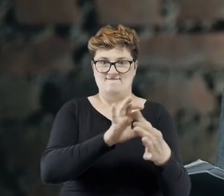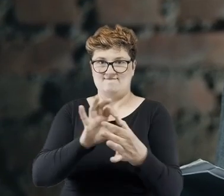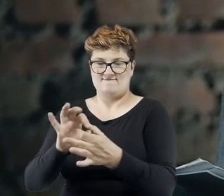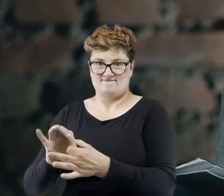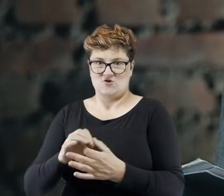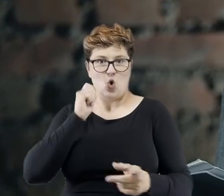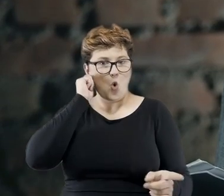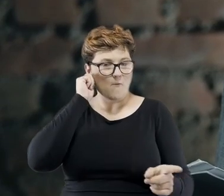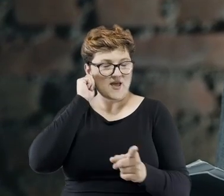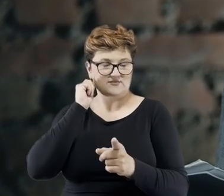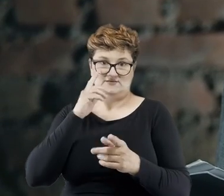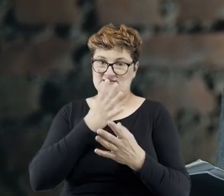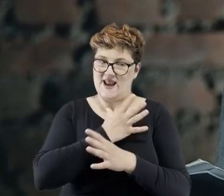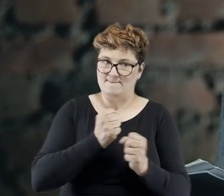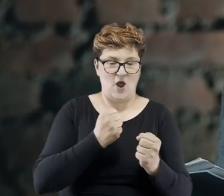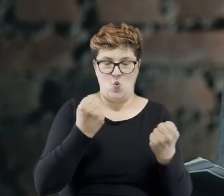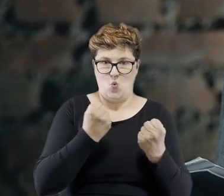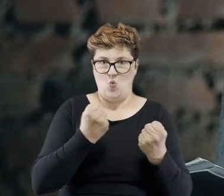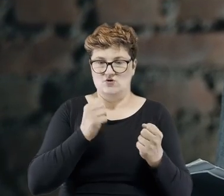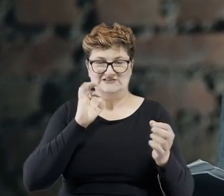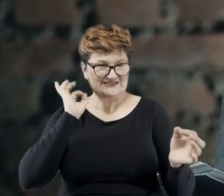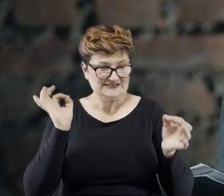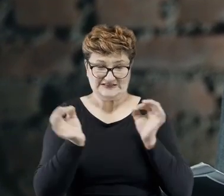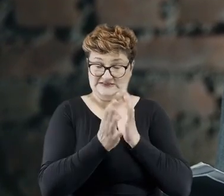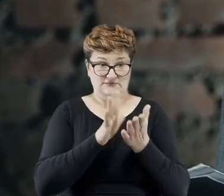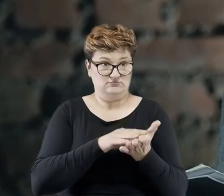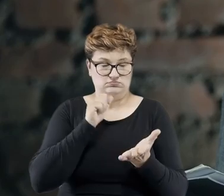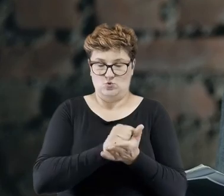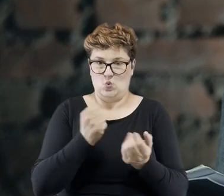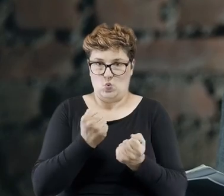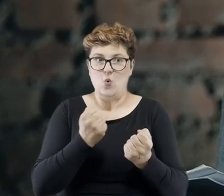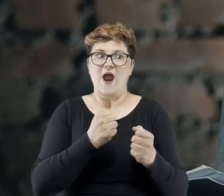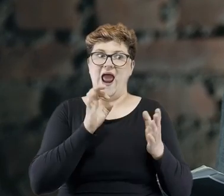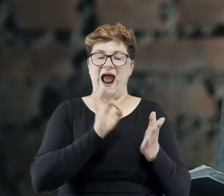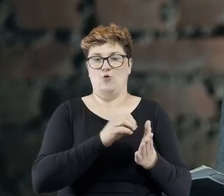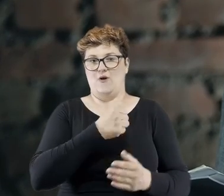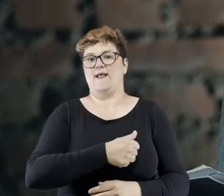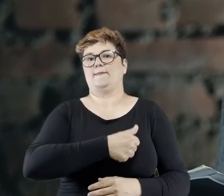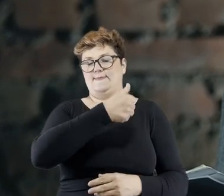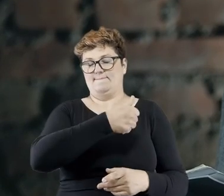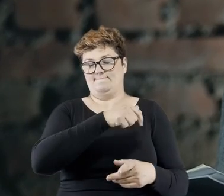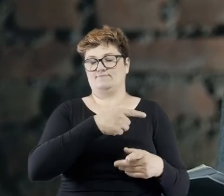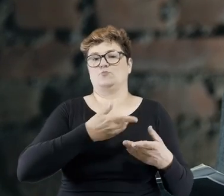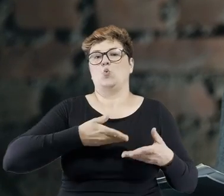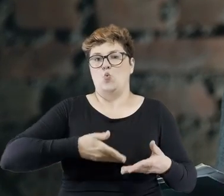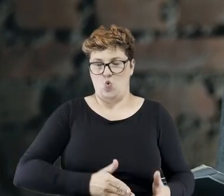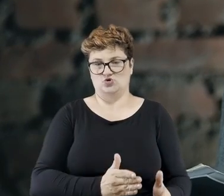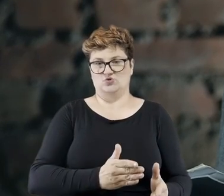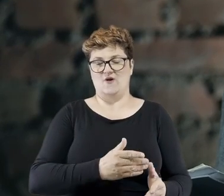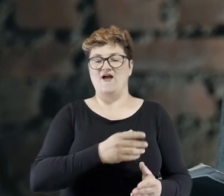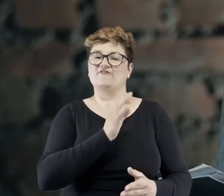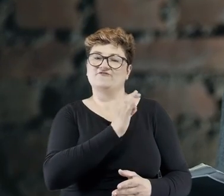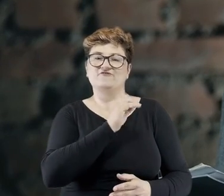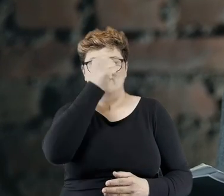skandalicznych związkach. I z jednego z nich narodziła się Stanisława Przybyszewska, najpierw Pająkówna. W ogóle dzieje